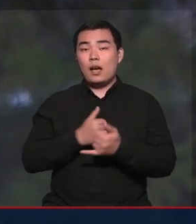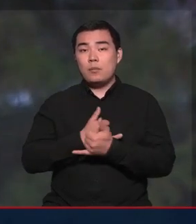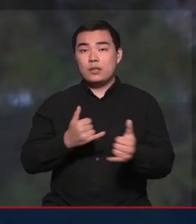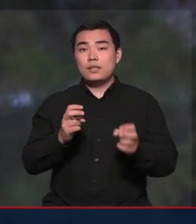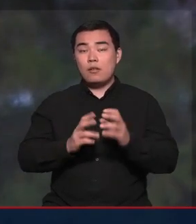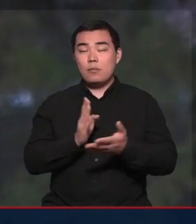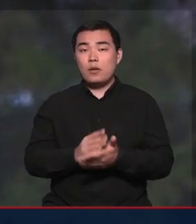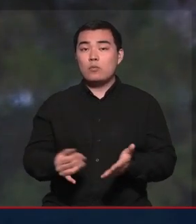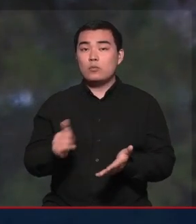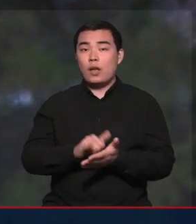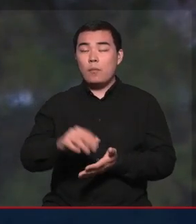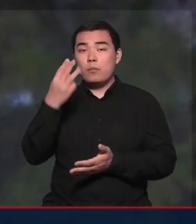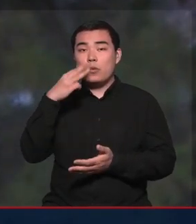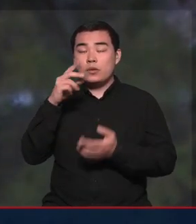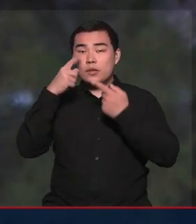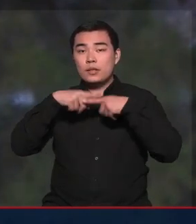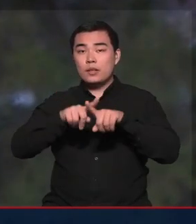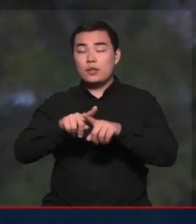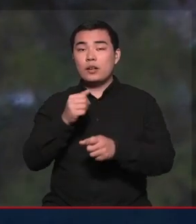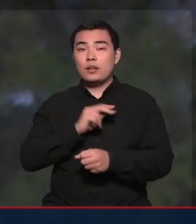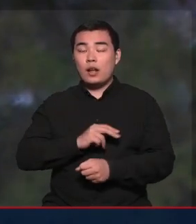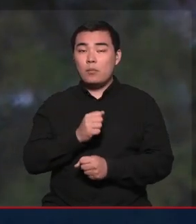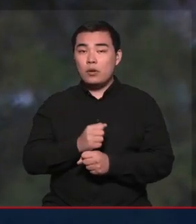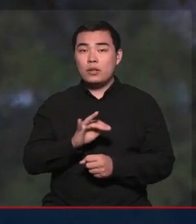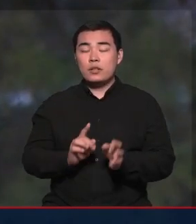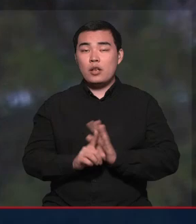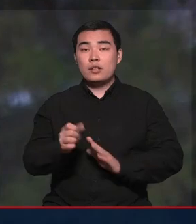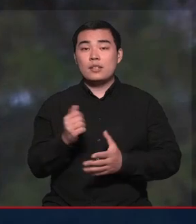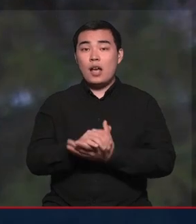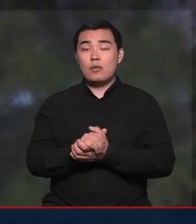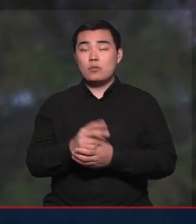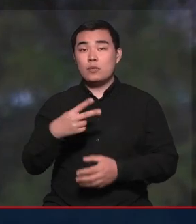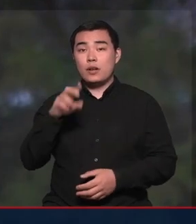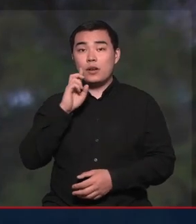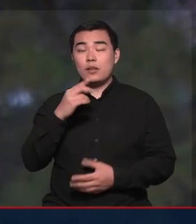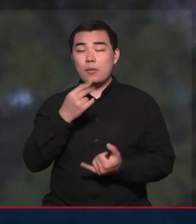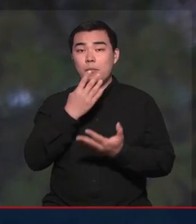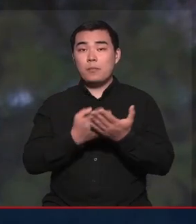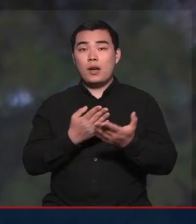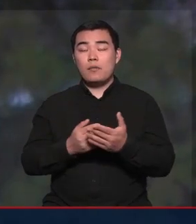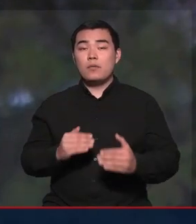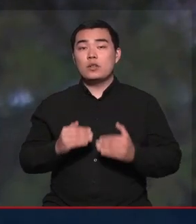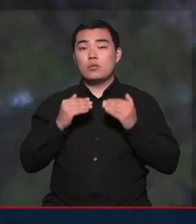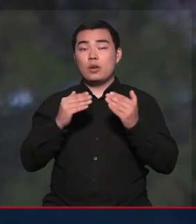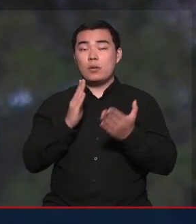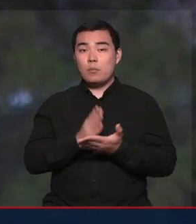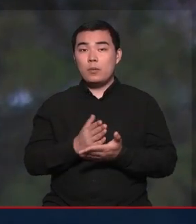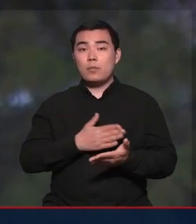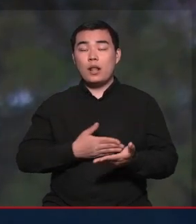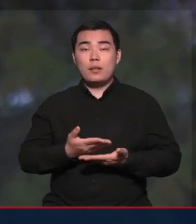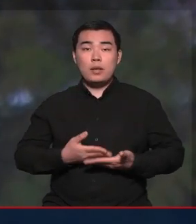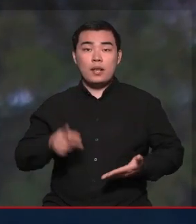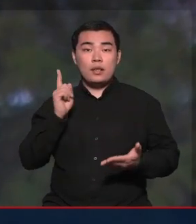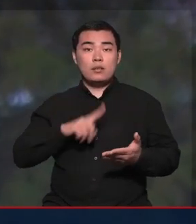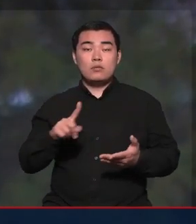завода устанавливается современное оборудование с момента начала сотрудничества двух стран результаты на самом деле высокие Мы надеемся эти